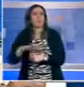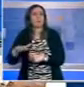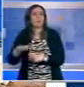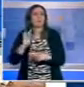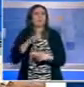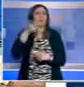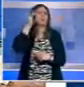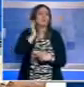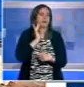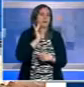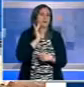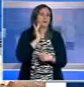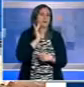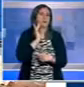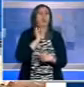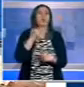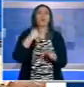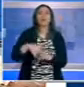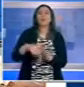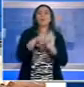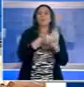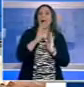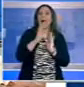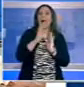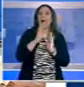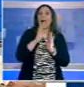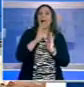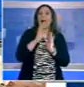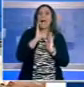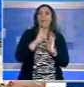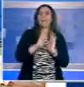la crisi a dirlo è l'ultimo rapporto della Caritas di potenza Perché nel 2021